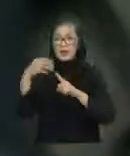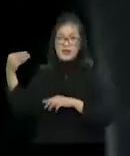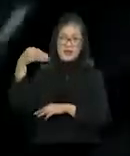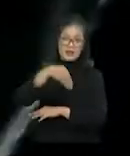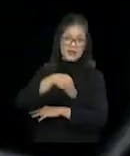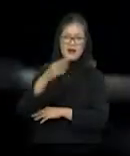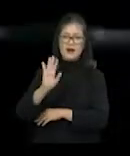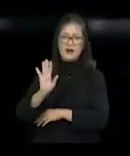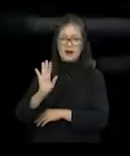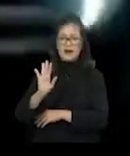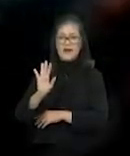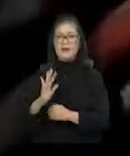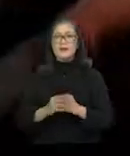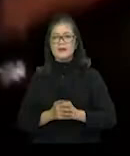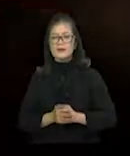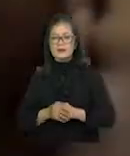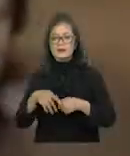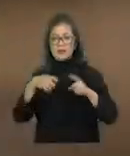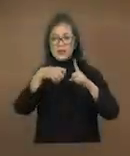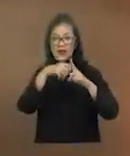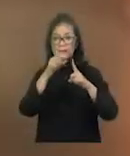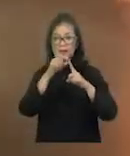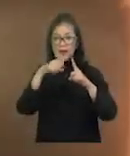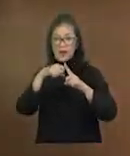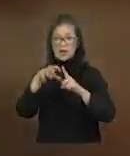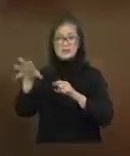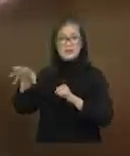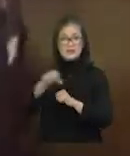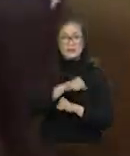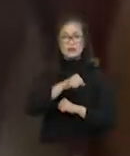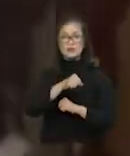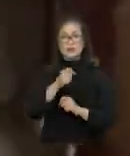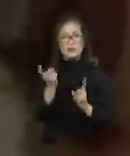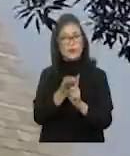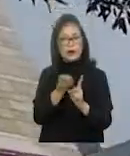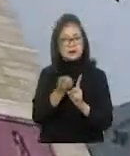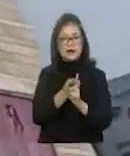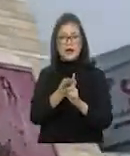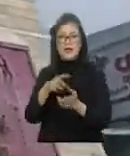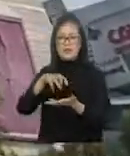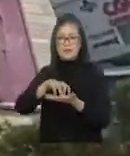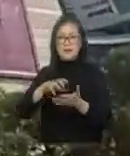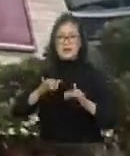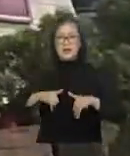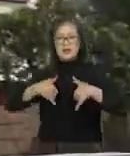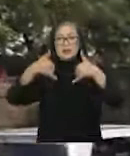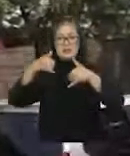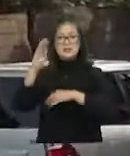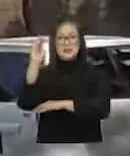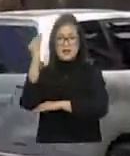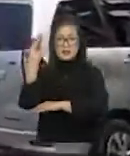Juli lalu. KPK sempat melakukan penjemputan paksa dengan menggeledah apartemen Maming di Jakarta. Namun politisi PDIP ini